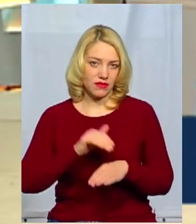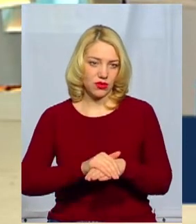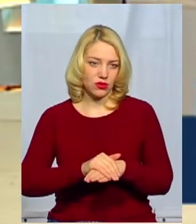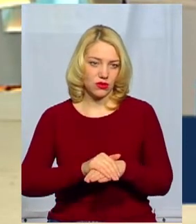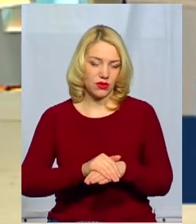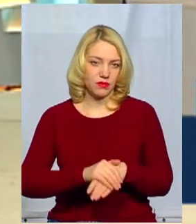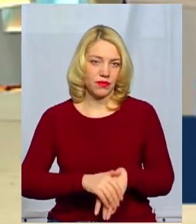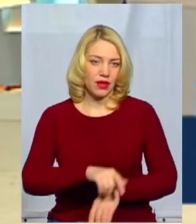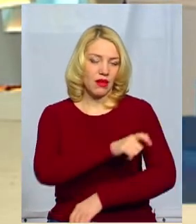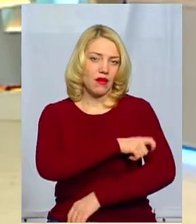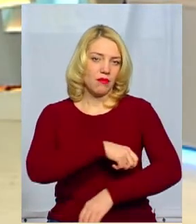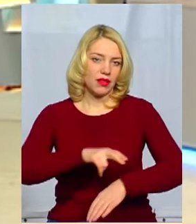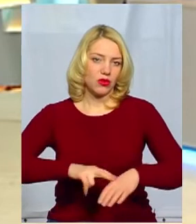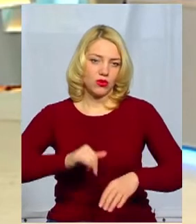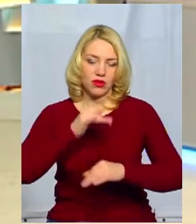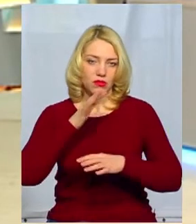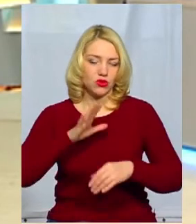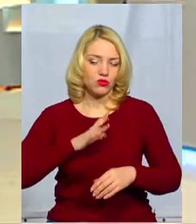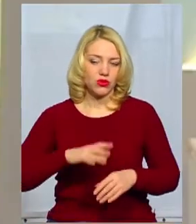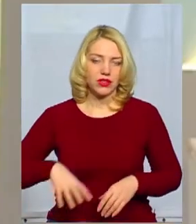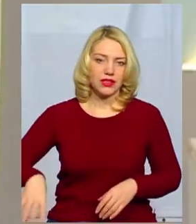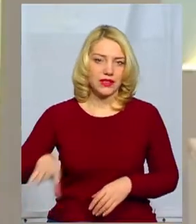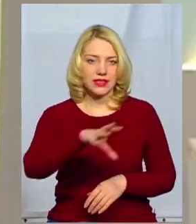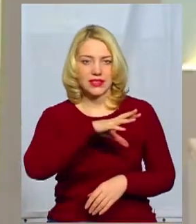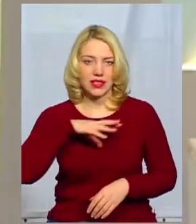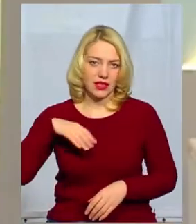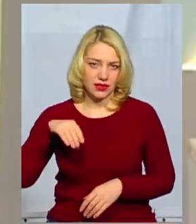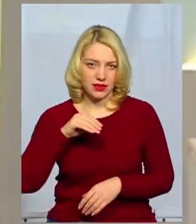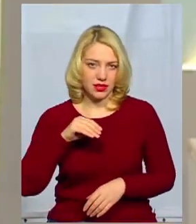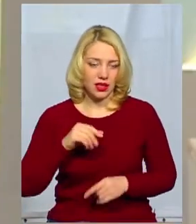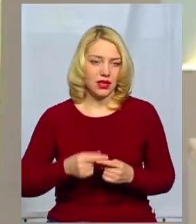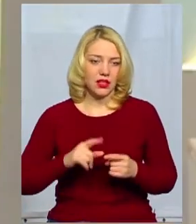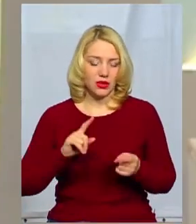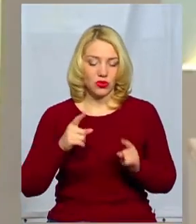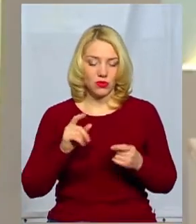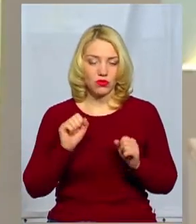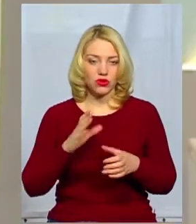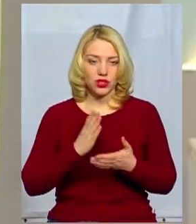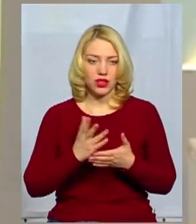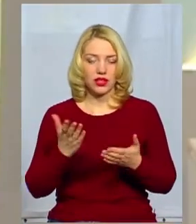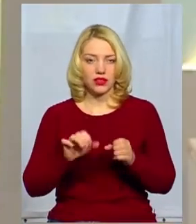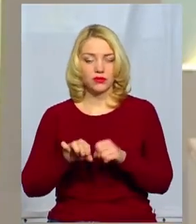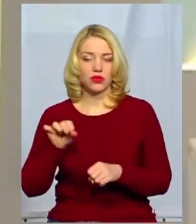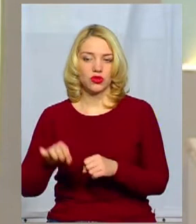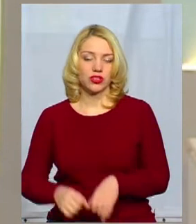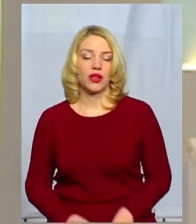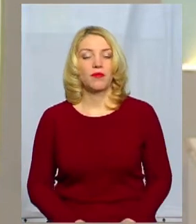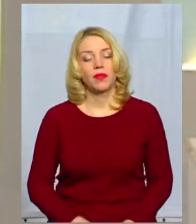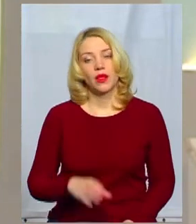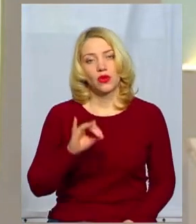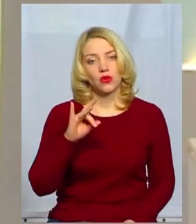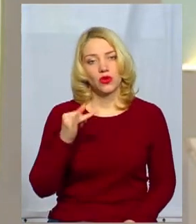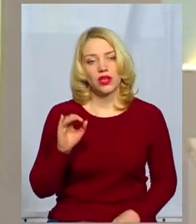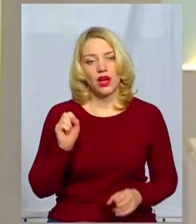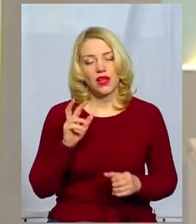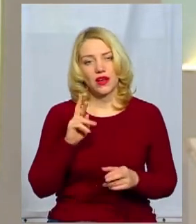Ну, патрульні не можуть бути скрізь і завжди, тому, можливо, і є якісь порушення. Пане Юрію, а як часто